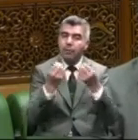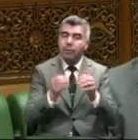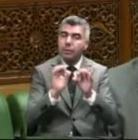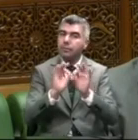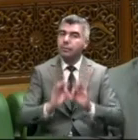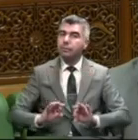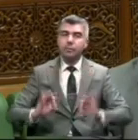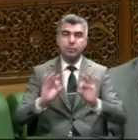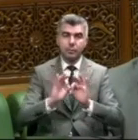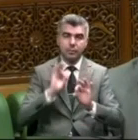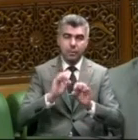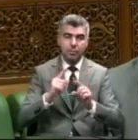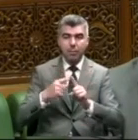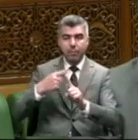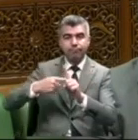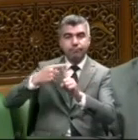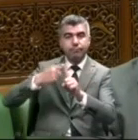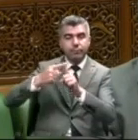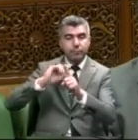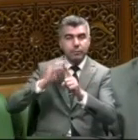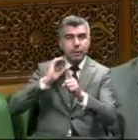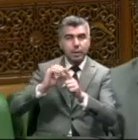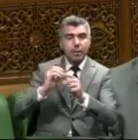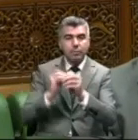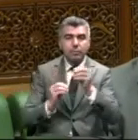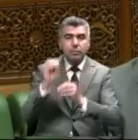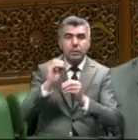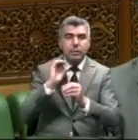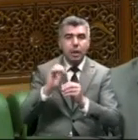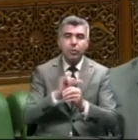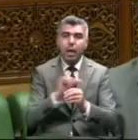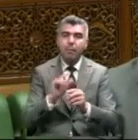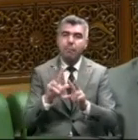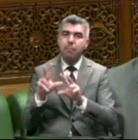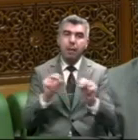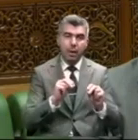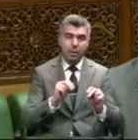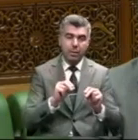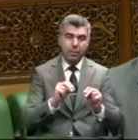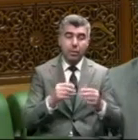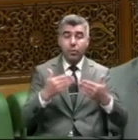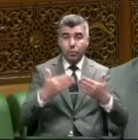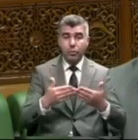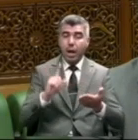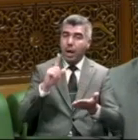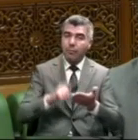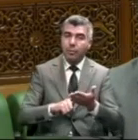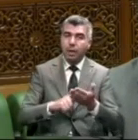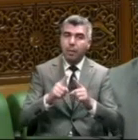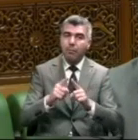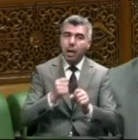خصوصا بعد موجه الغلاء وارتفاع الاسعار غير المسبوق لذلك لابد من مجهود مضاعف